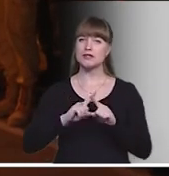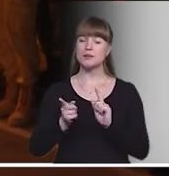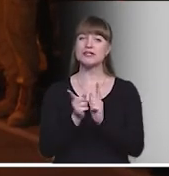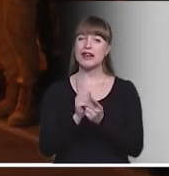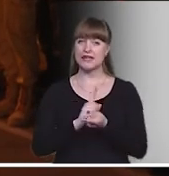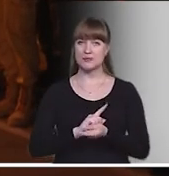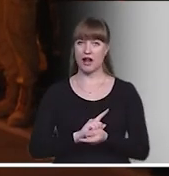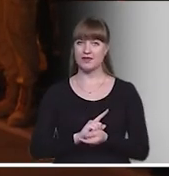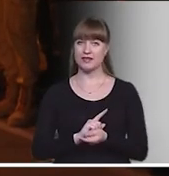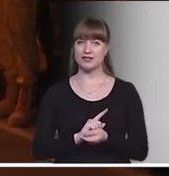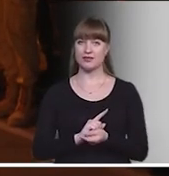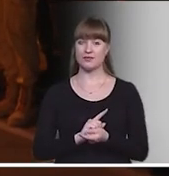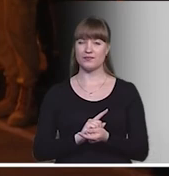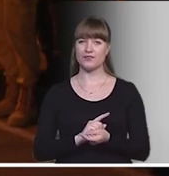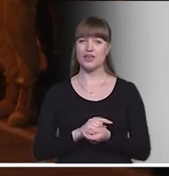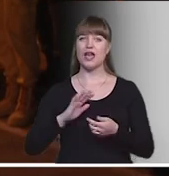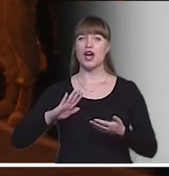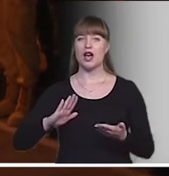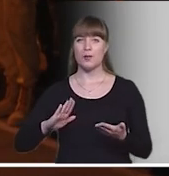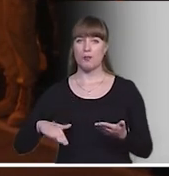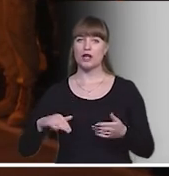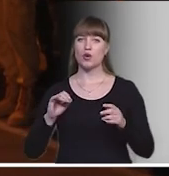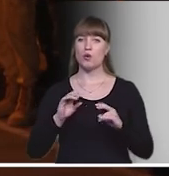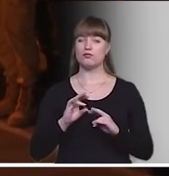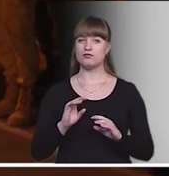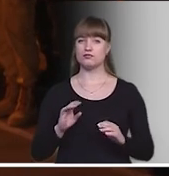побыстрее справиться. Вот. Потом